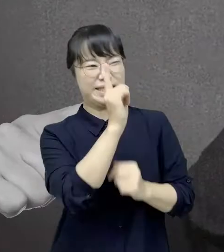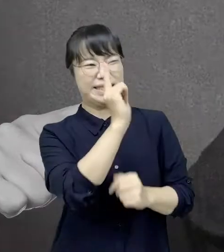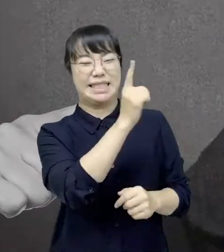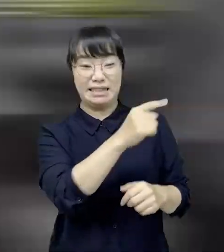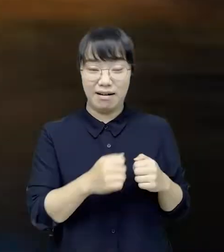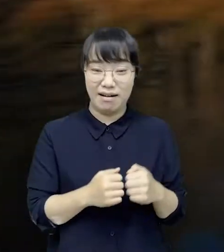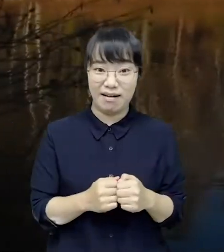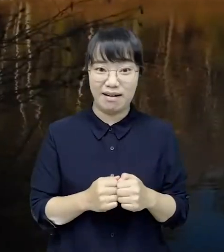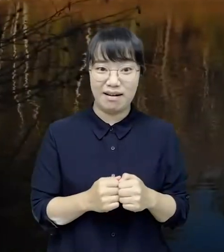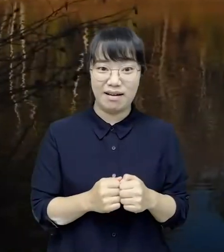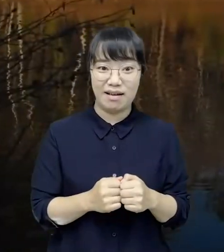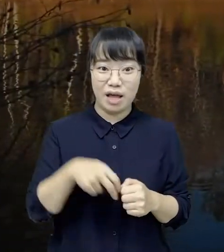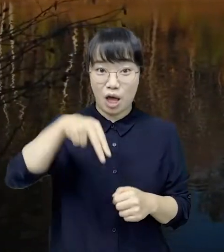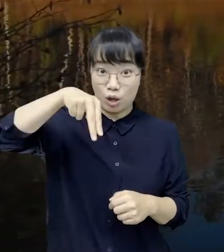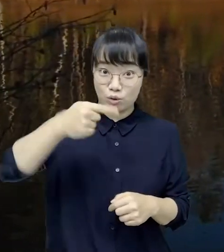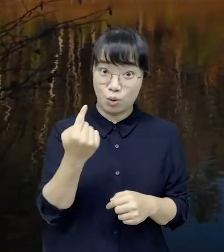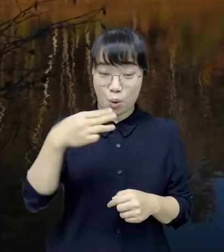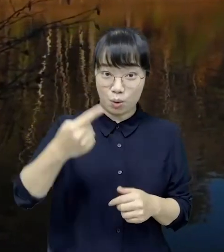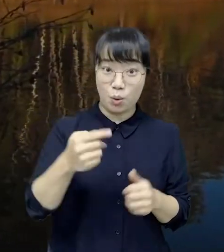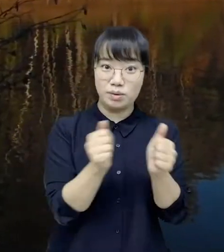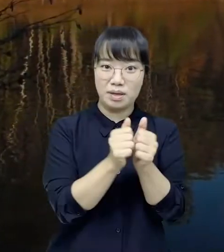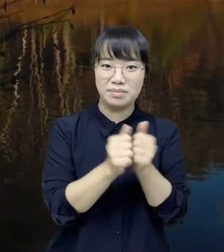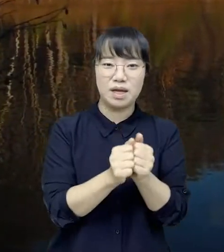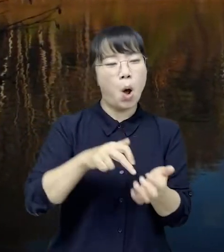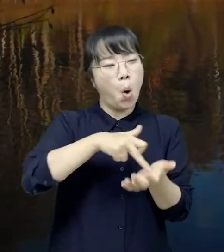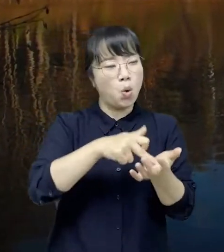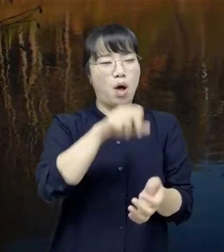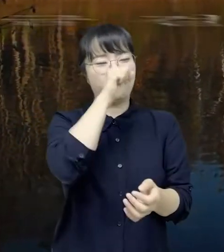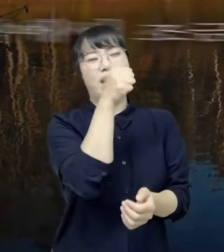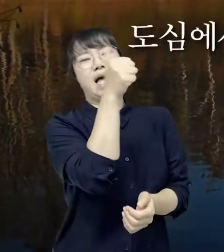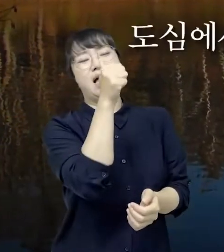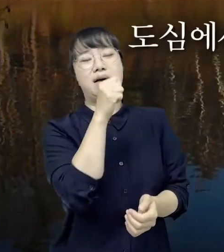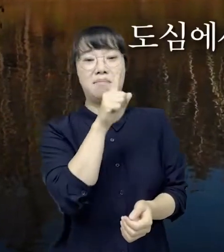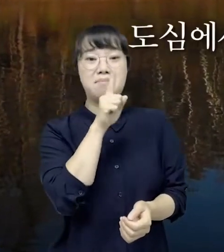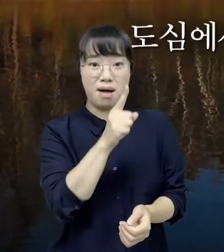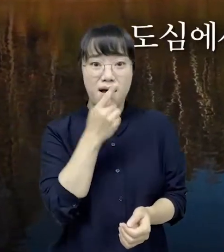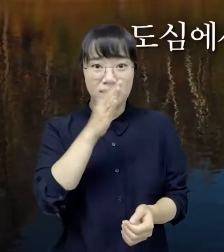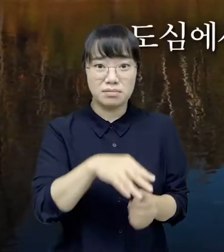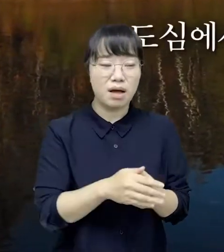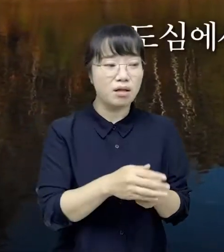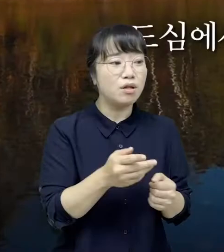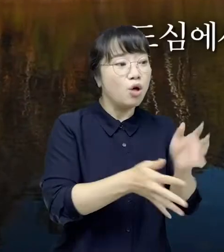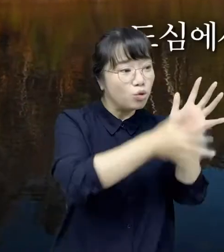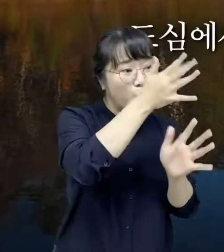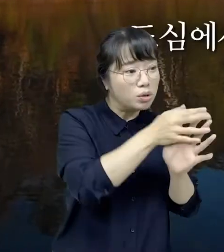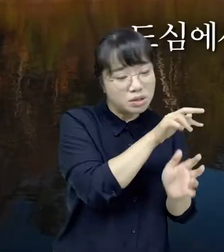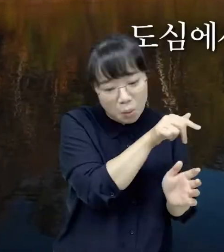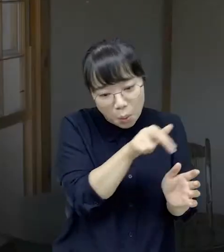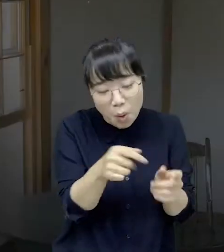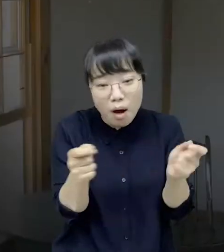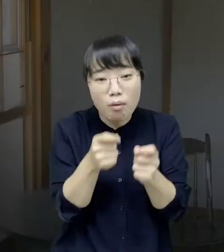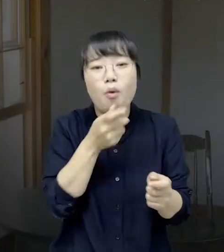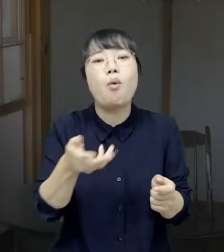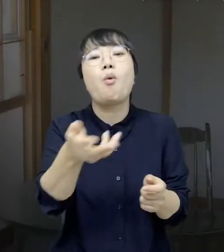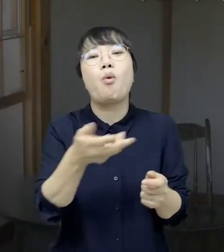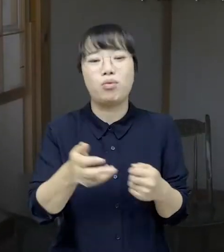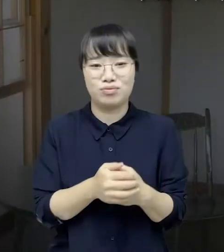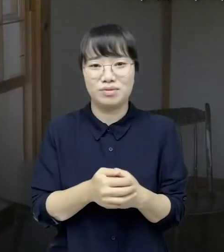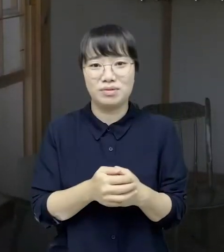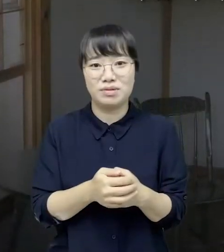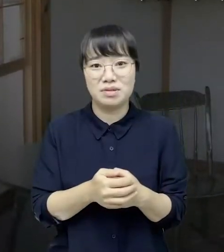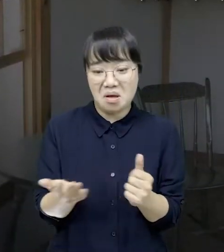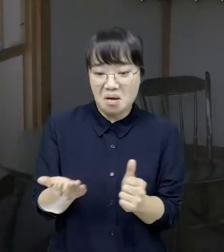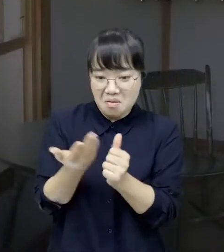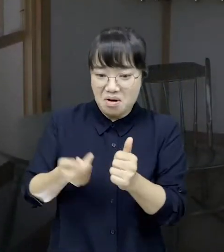위선자야. 소로는 고독을 찬양했지만 사실 월든 호수는 도심에서 조금 걸어 나오면 닿는 곳이었다.